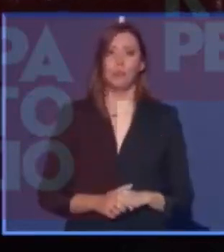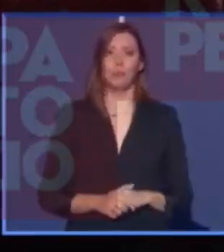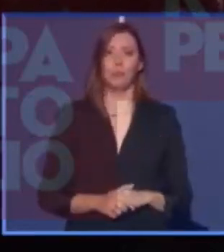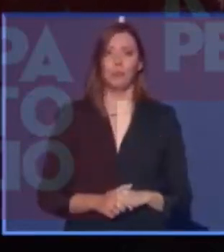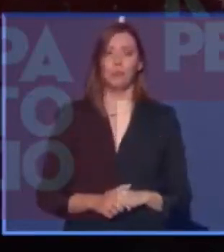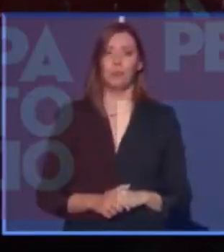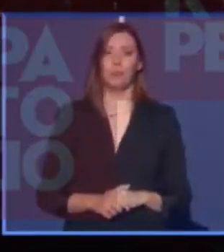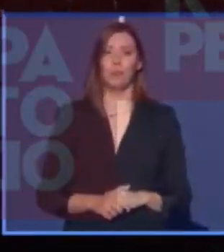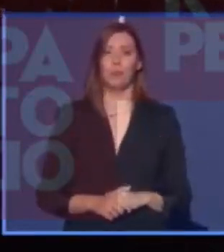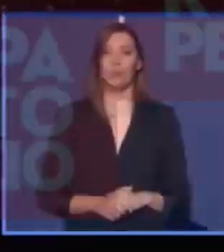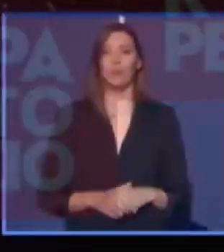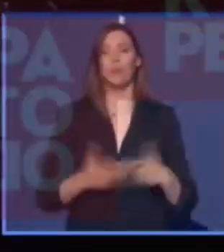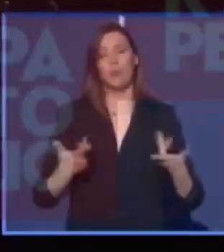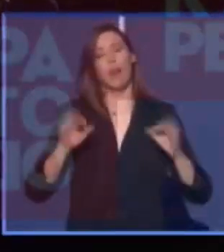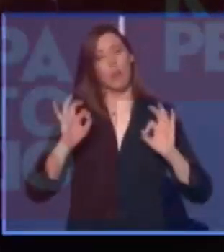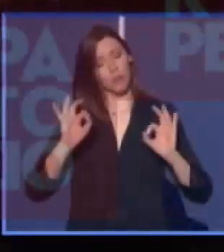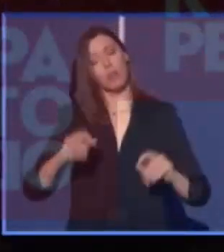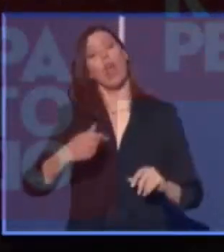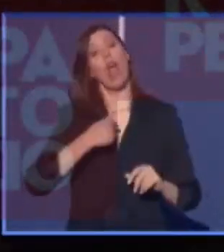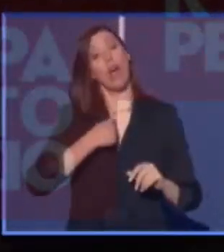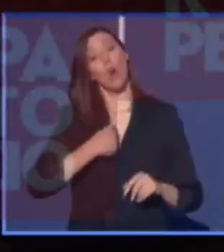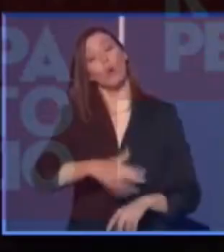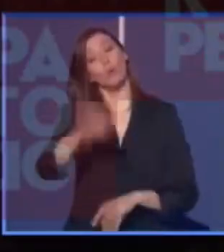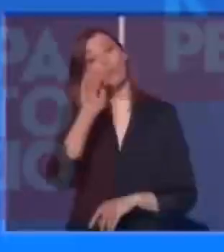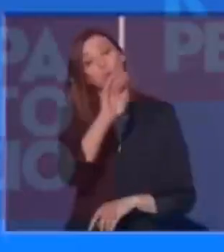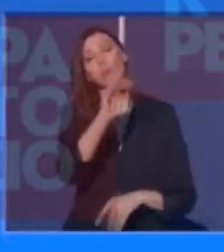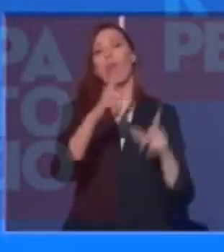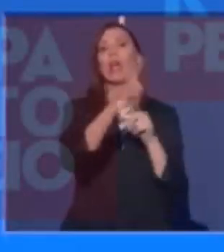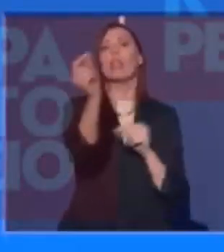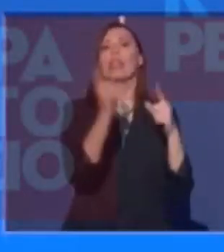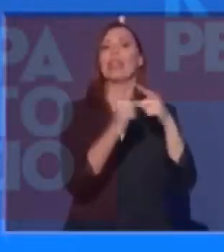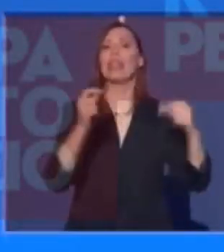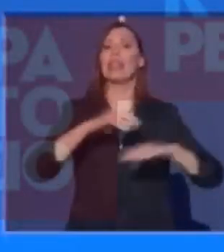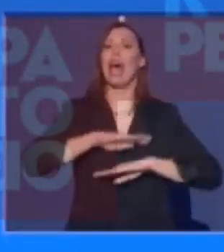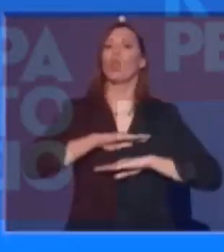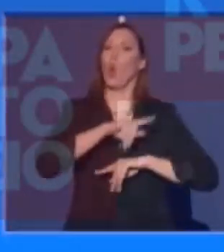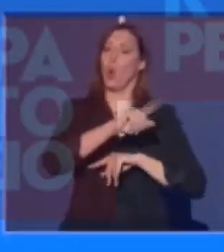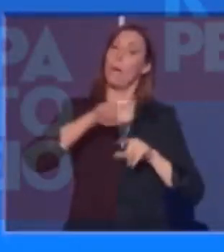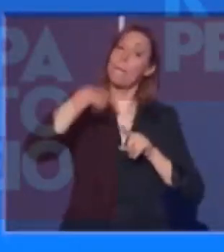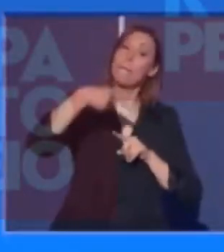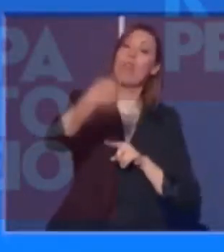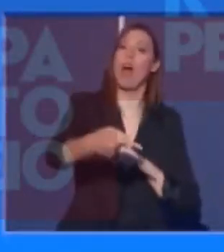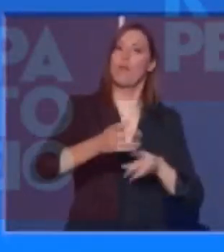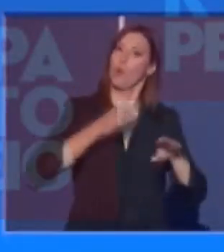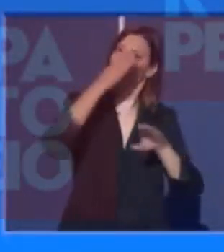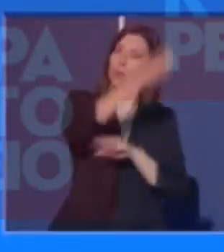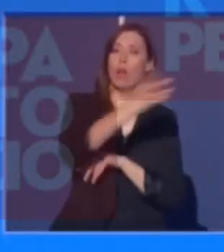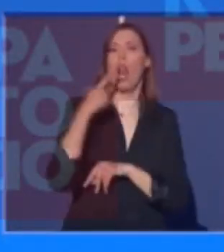Κάτι που θα ζητήσω και από τον ΝΑΤΟ στη μεθαυριανή του σύνοδο στο Λονδίνο.